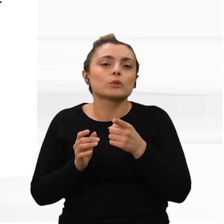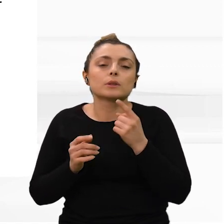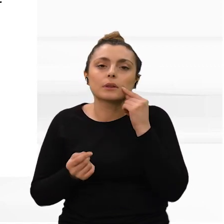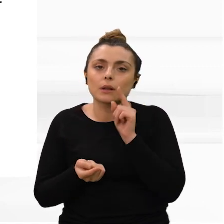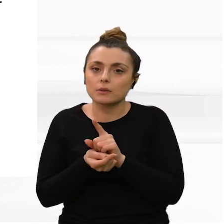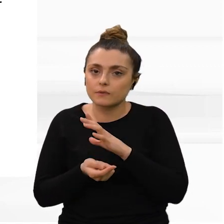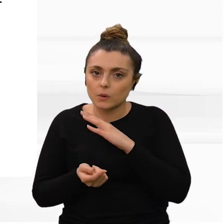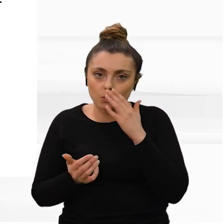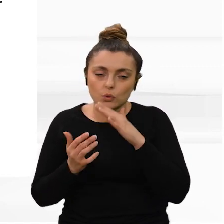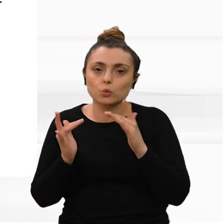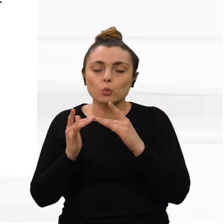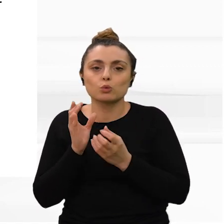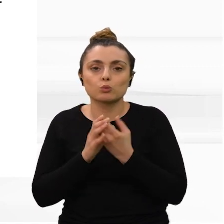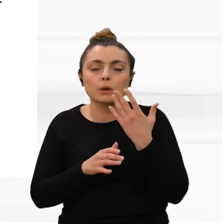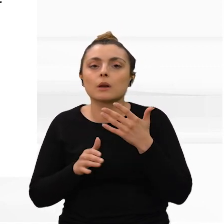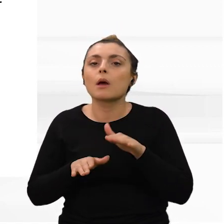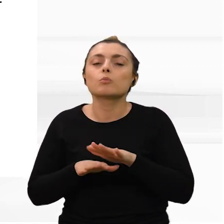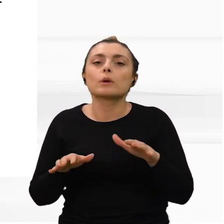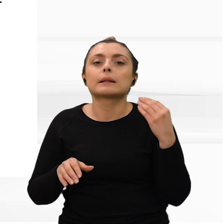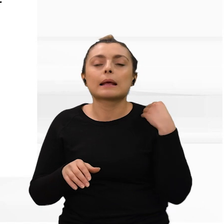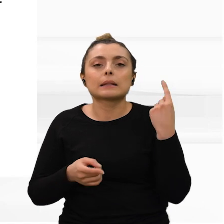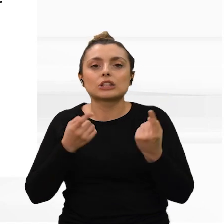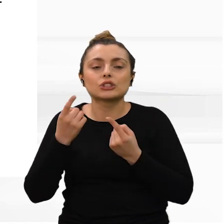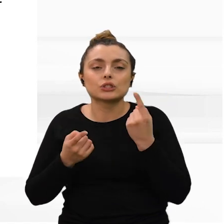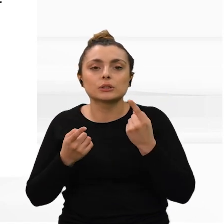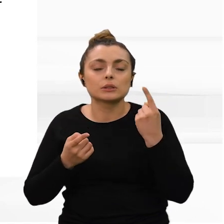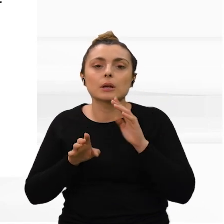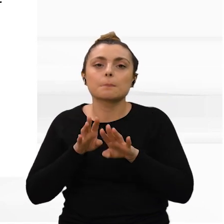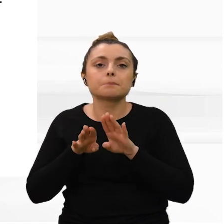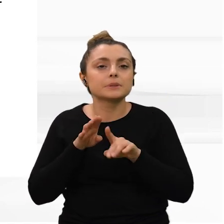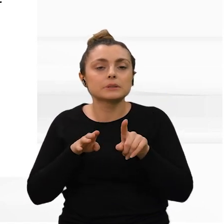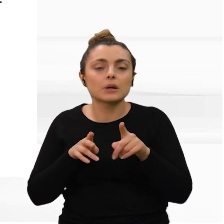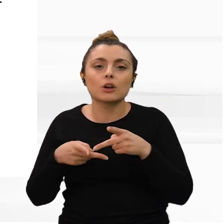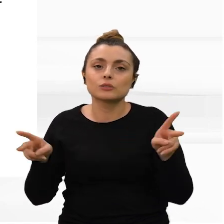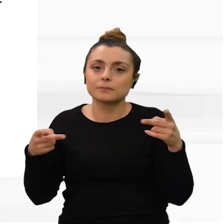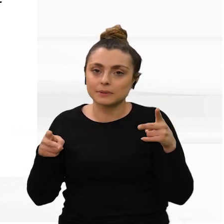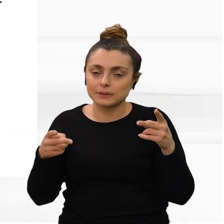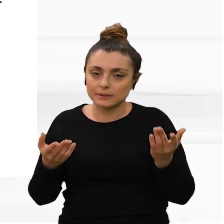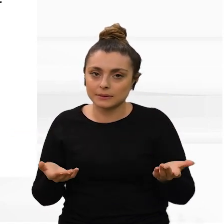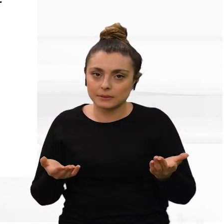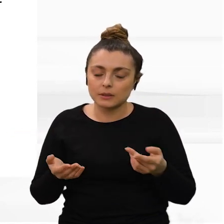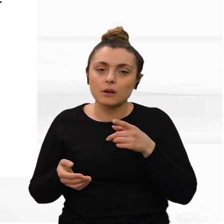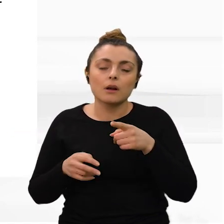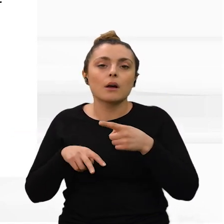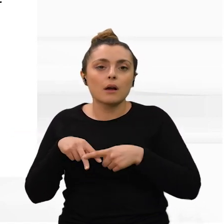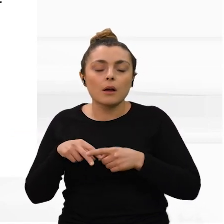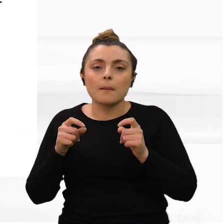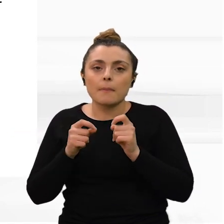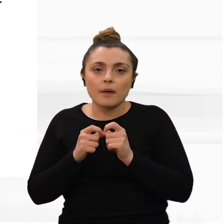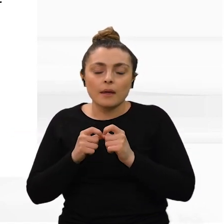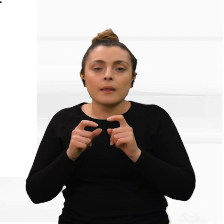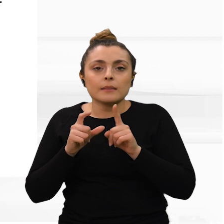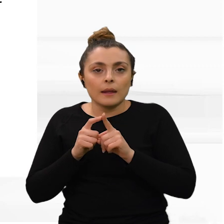bu da karşılıyor köprü kurmakla kalmıyor yeni imgesel yorumların kapısını da arayabiliyor yani a